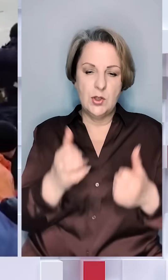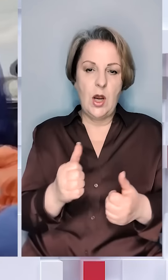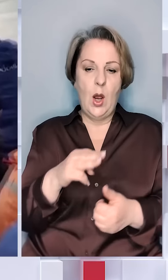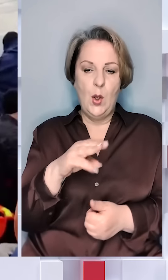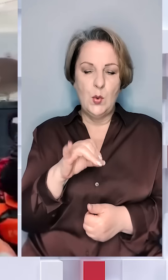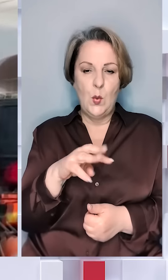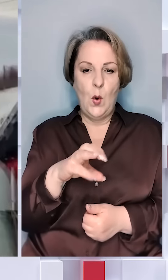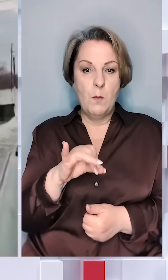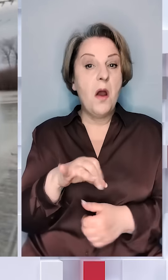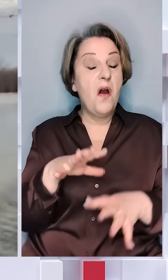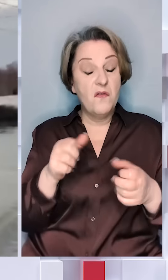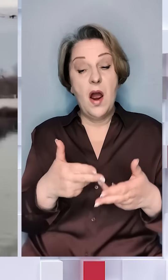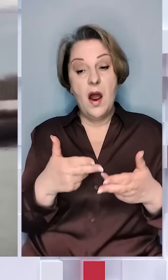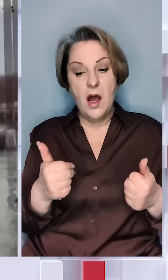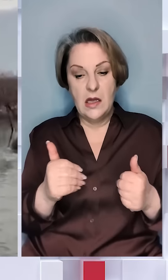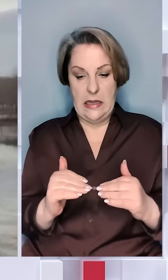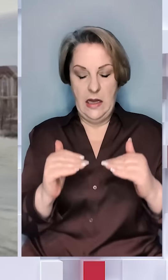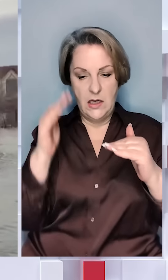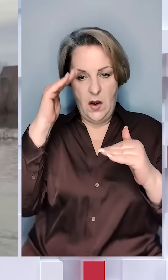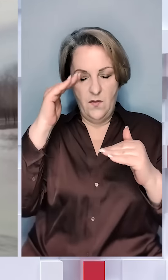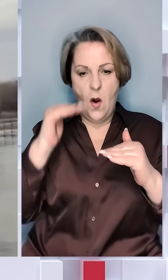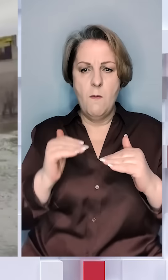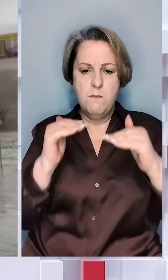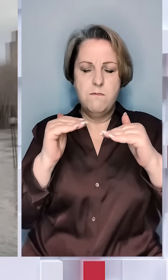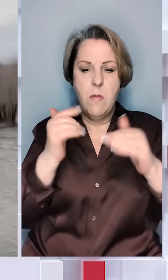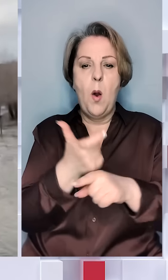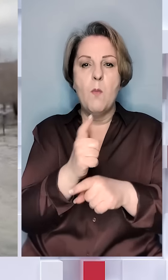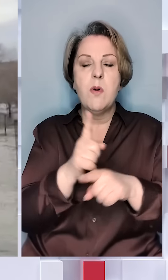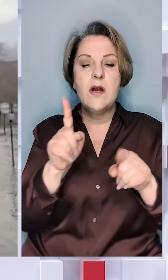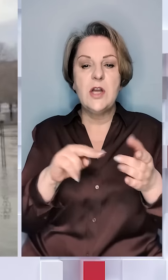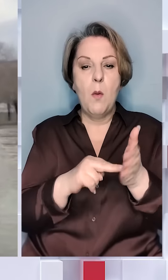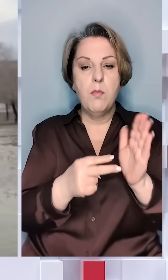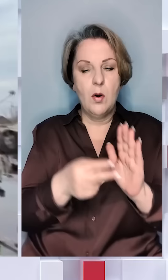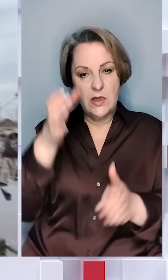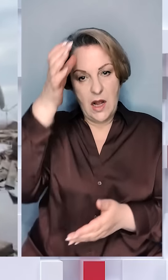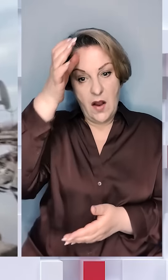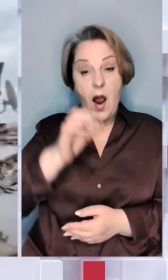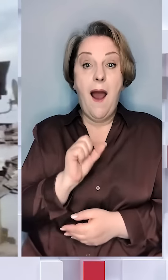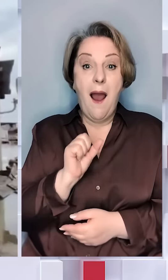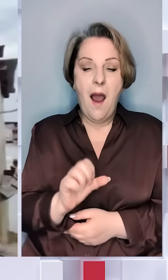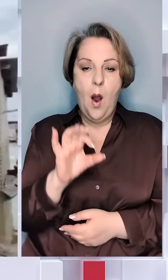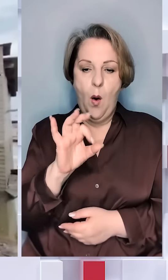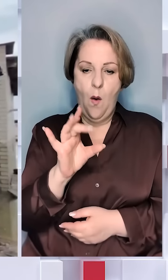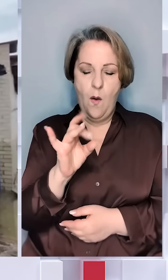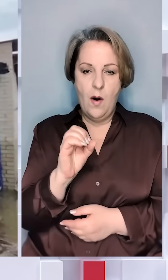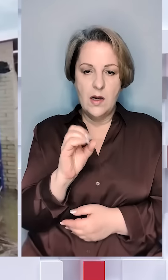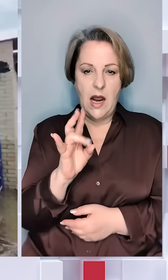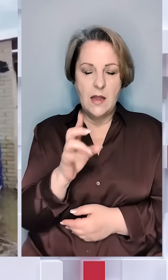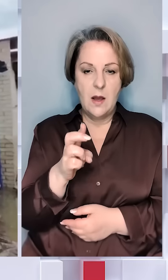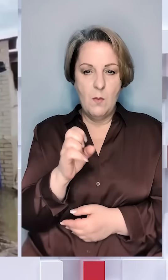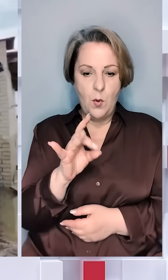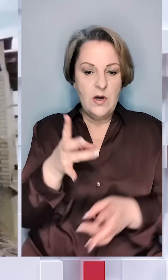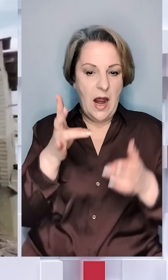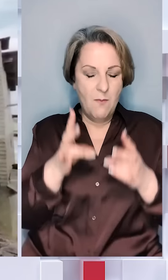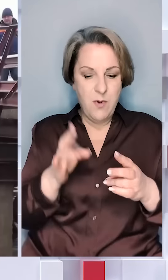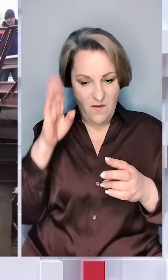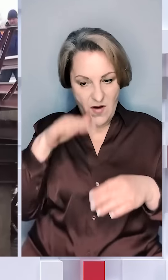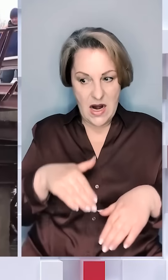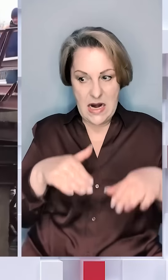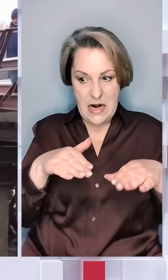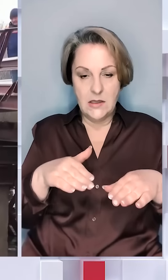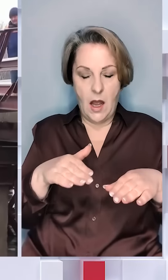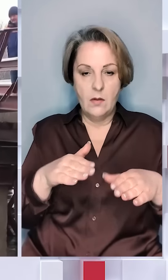області. Тамтешня влада визнала, рівень води зросте більше, ніж прогнозували метеорологи. А от в Оренбурзькій області, яка постраждала від